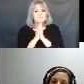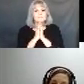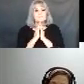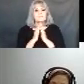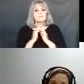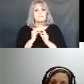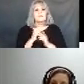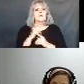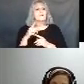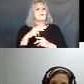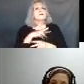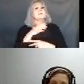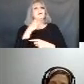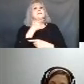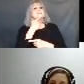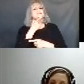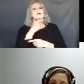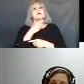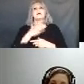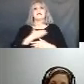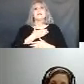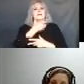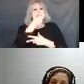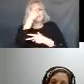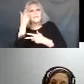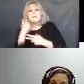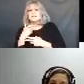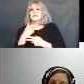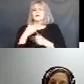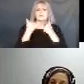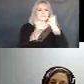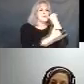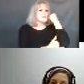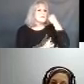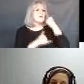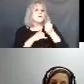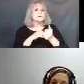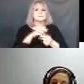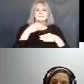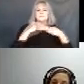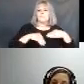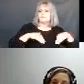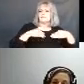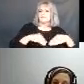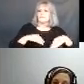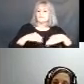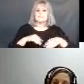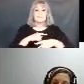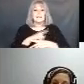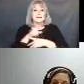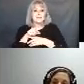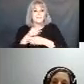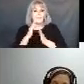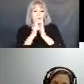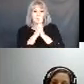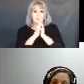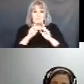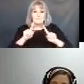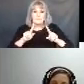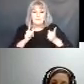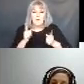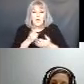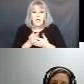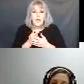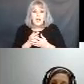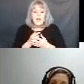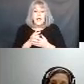gelowiges, en hulle bid toe mos en sê, Here, die nasies woel en ek weet nie